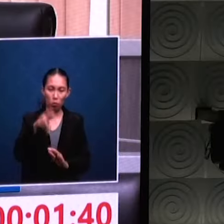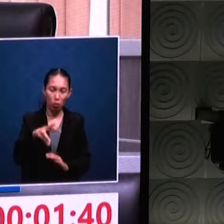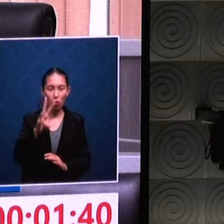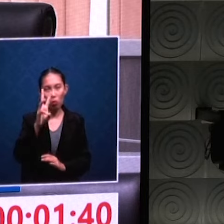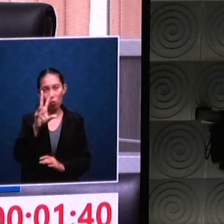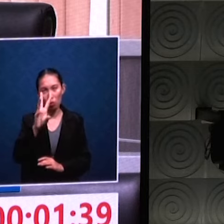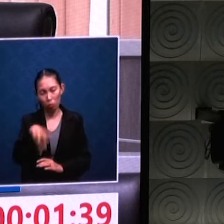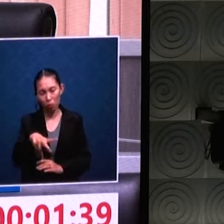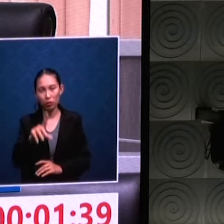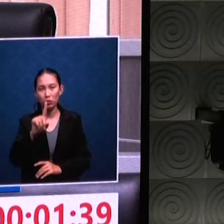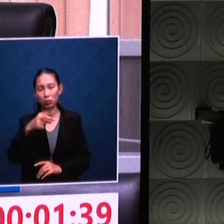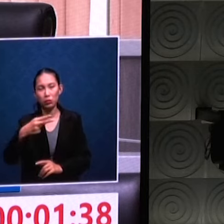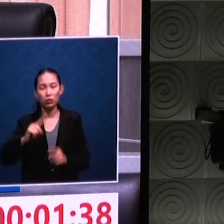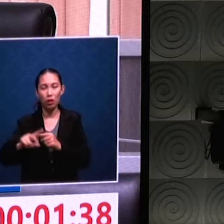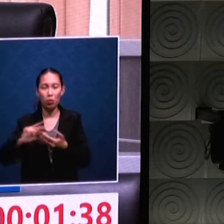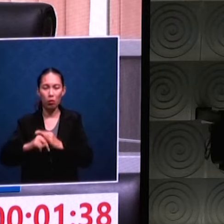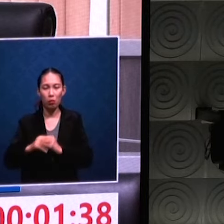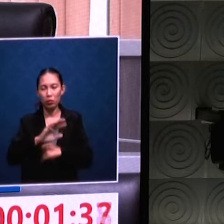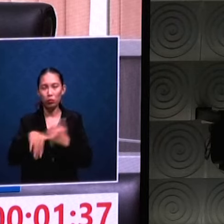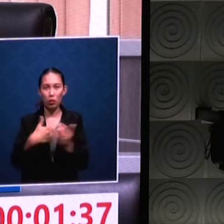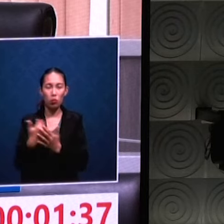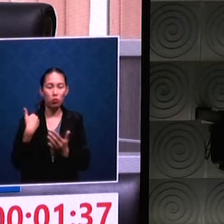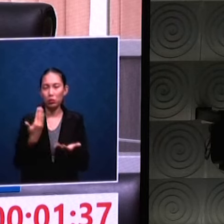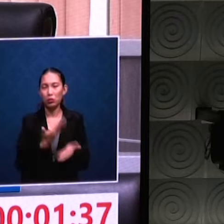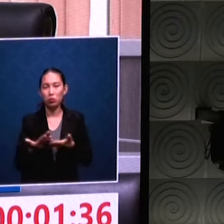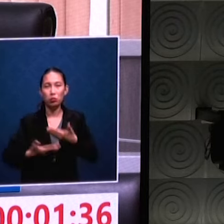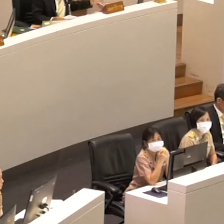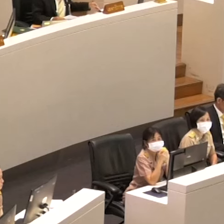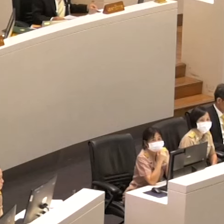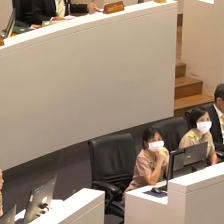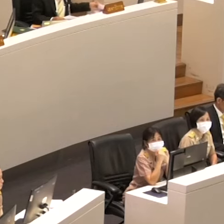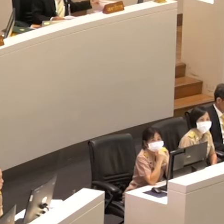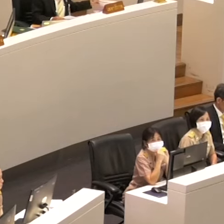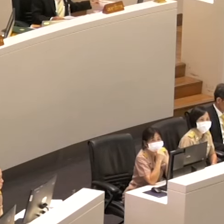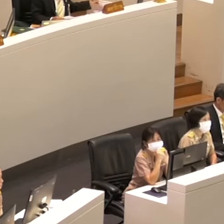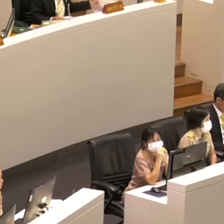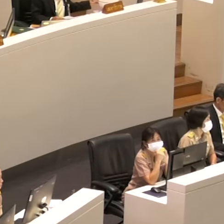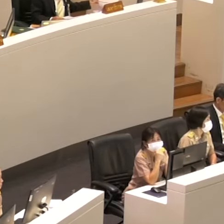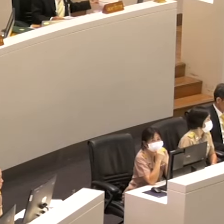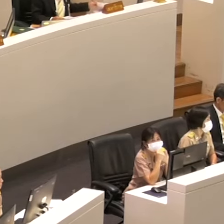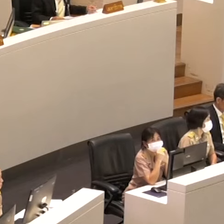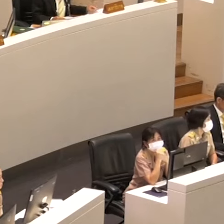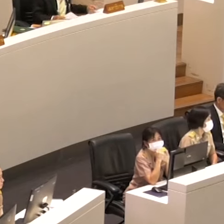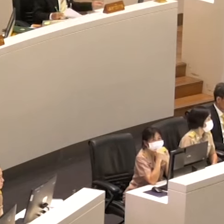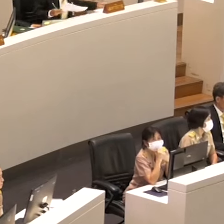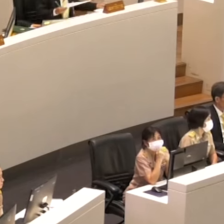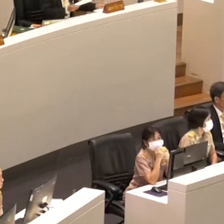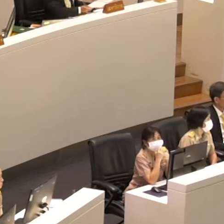อบเป็นผู้ตอบชี้แจงแทนไปฟังเสียงบางช่วงบางตอนของการตั้งกระทู้ถามและการตอบชี้แจงของรัฐ